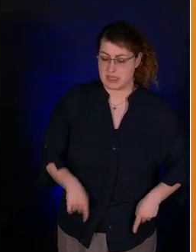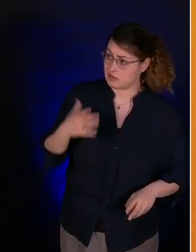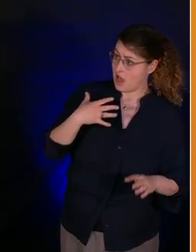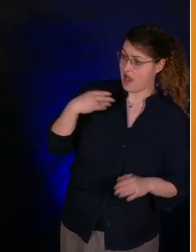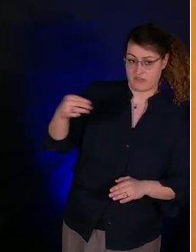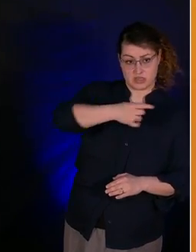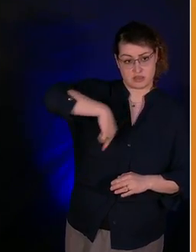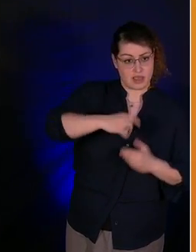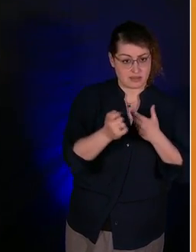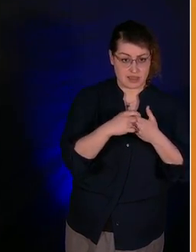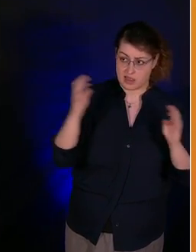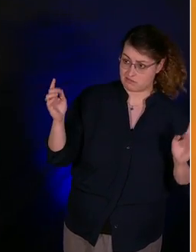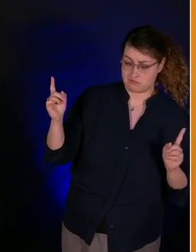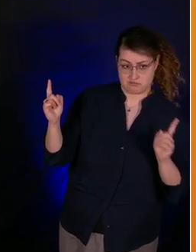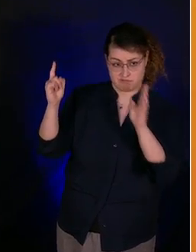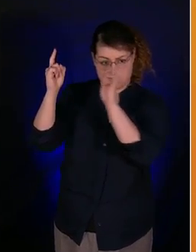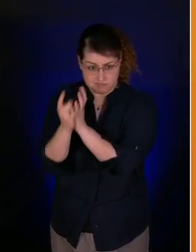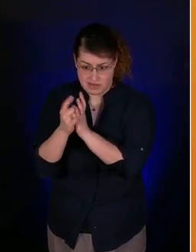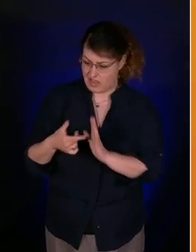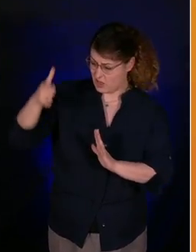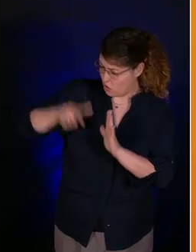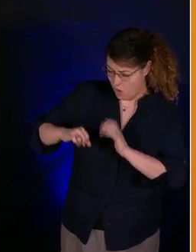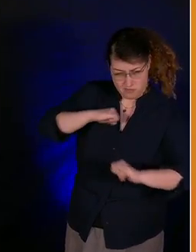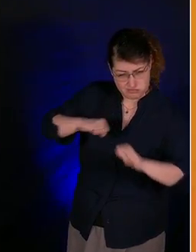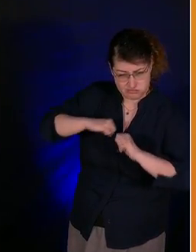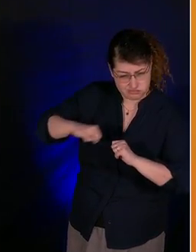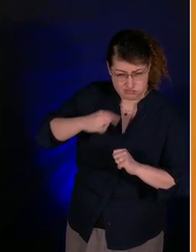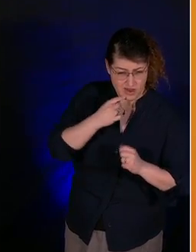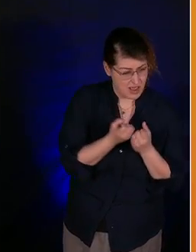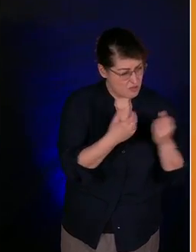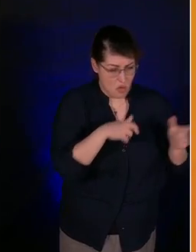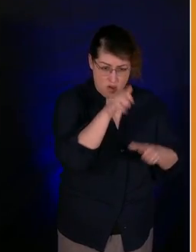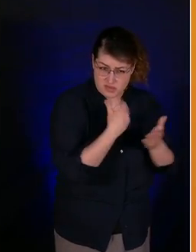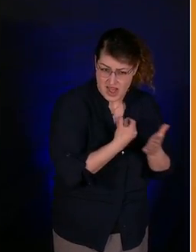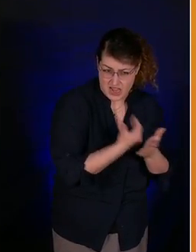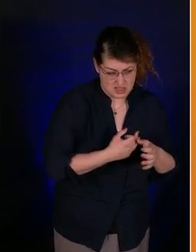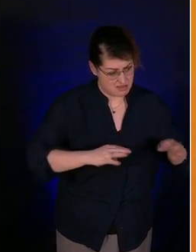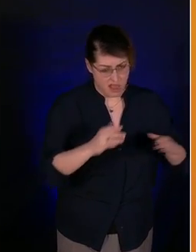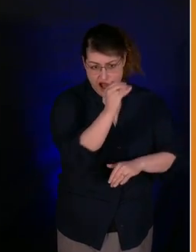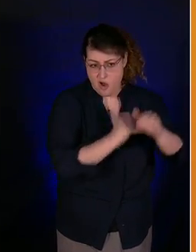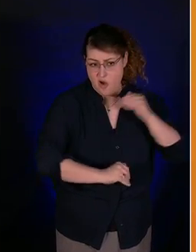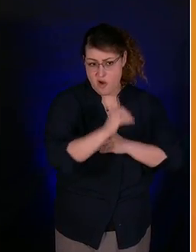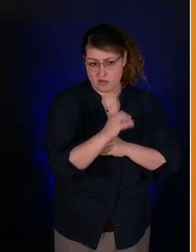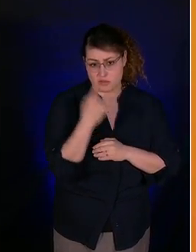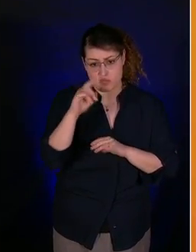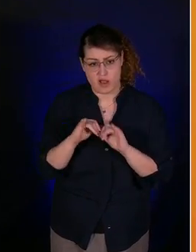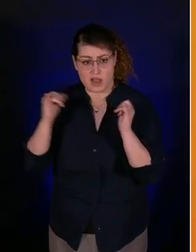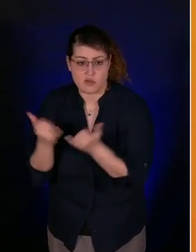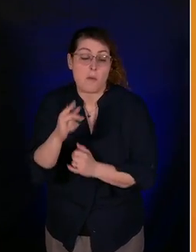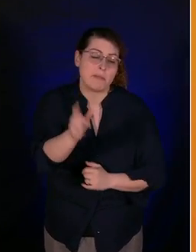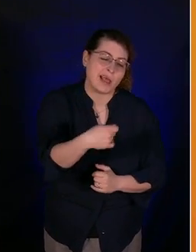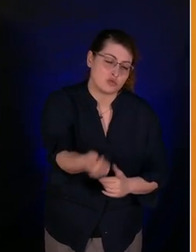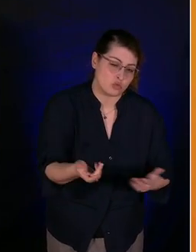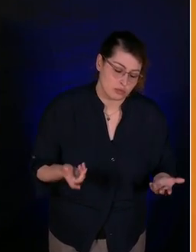organisations syndicales à discuter après 2 mois et demi de mobilisation massive de millions de salariés, sans ordre du jour, bien entendu.